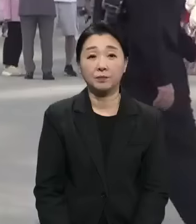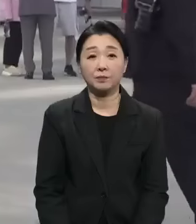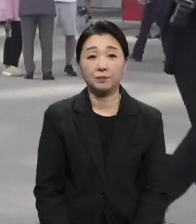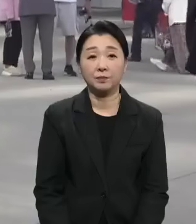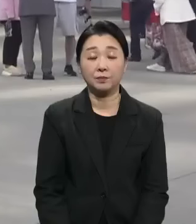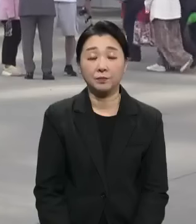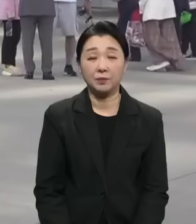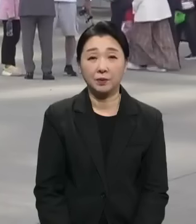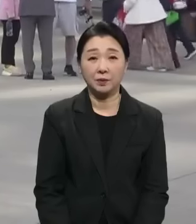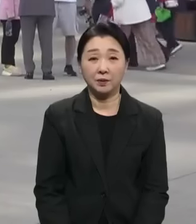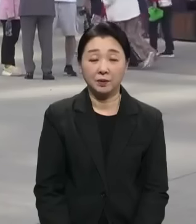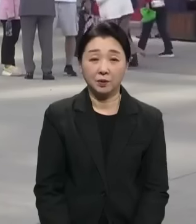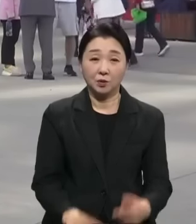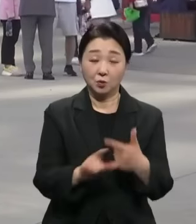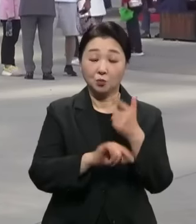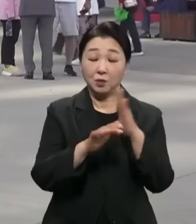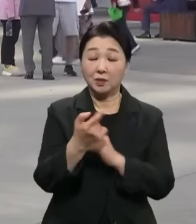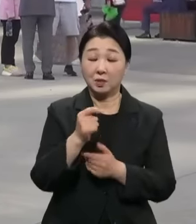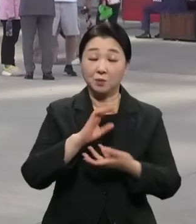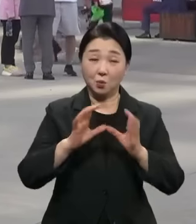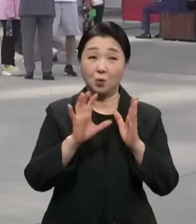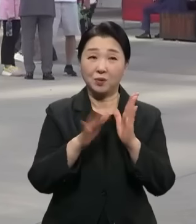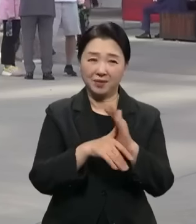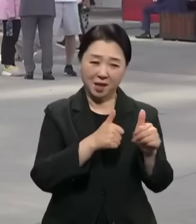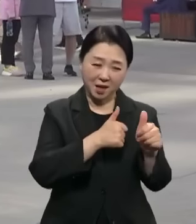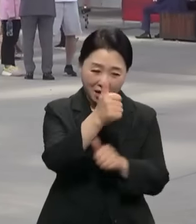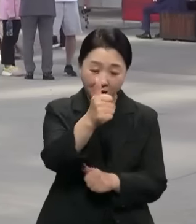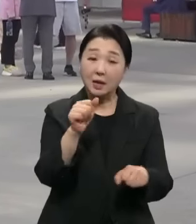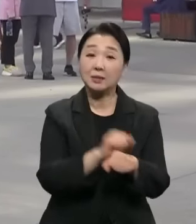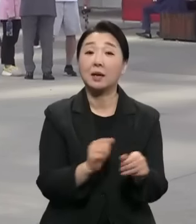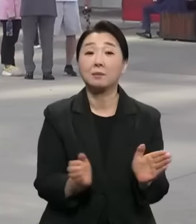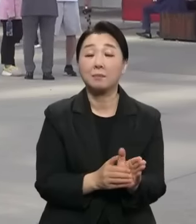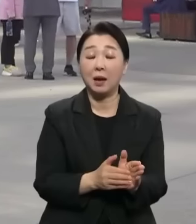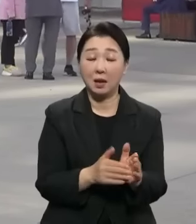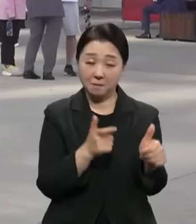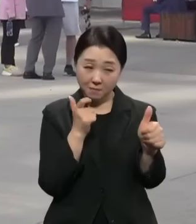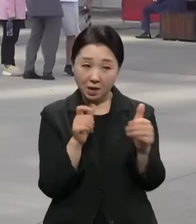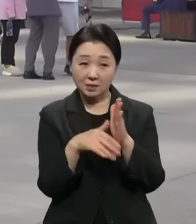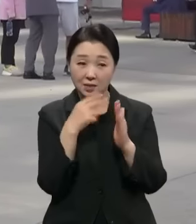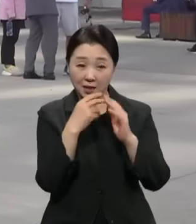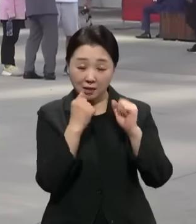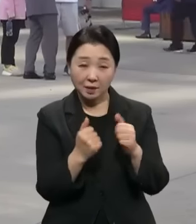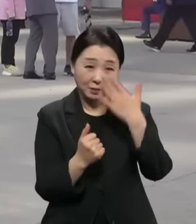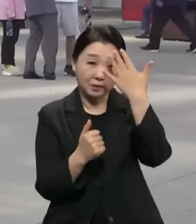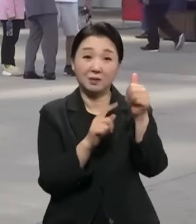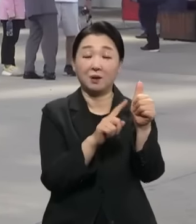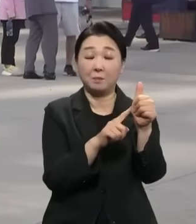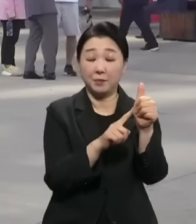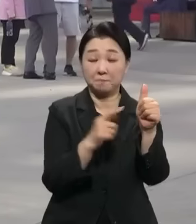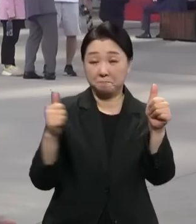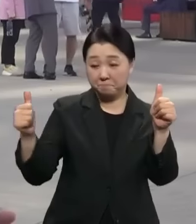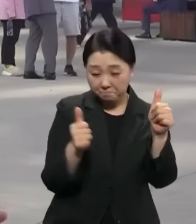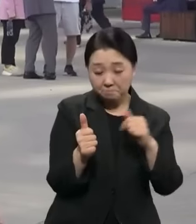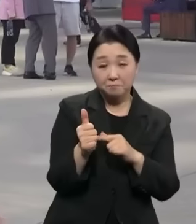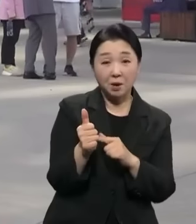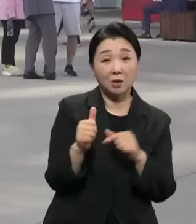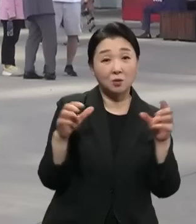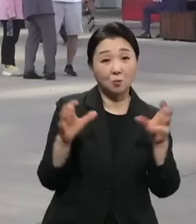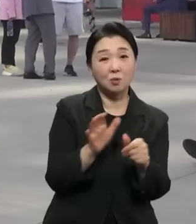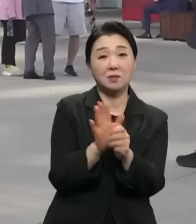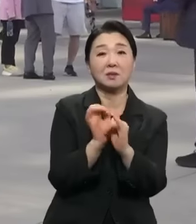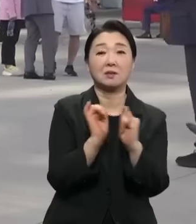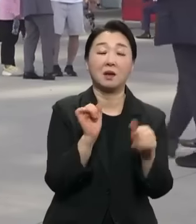예, 지난달 TV 토론에서 압승을 거뒀고요. 또 암살 시도에서 살아남은 트럼프 전 대통령의 극적인 등장에 지금 이곳에 모여있는